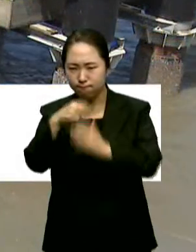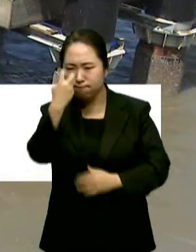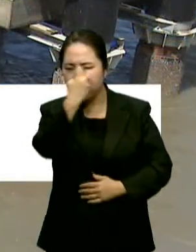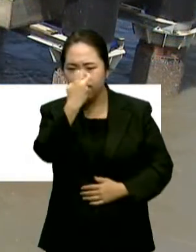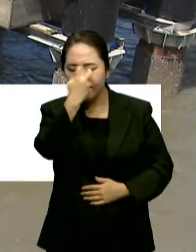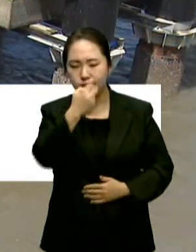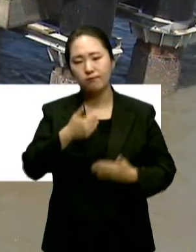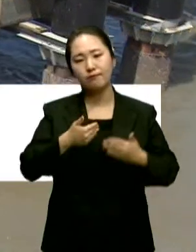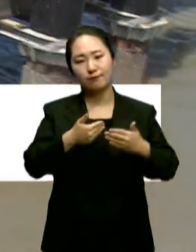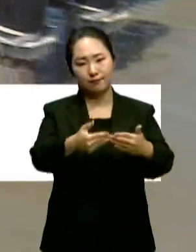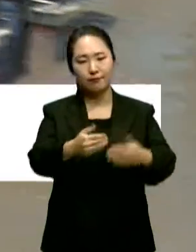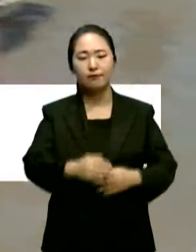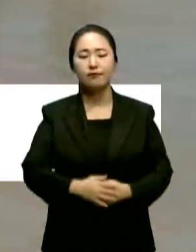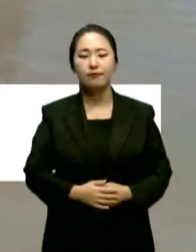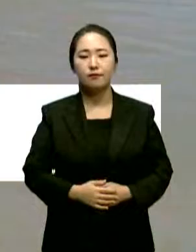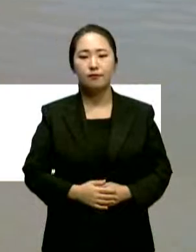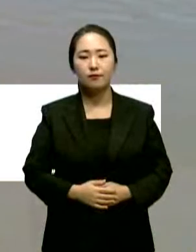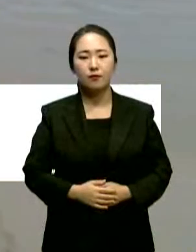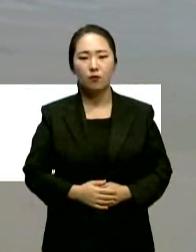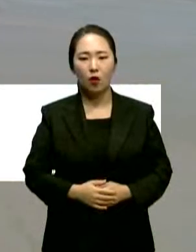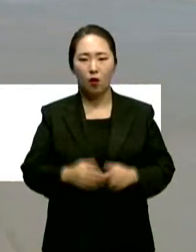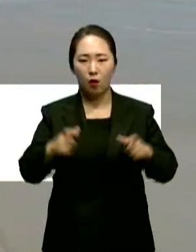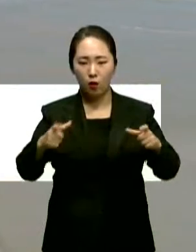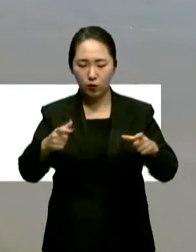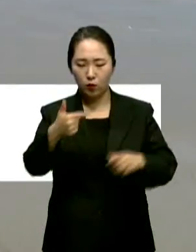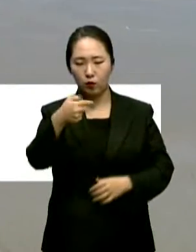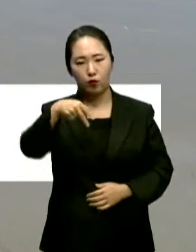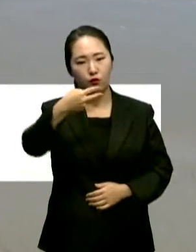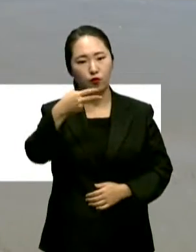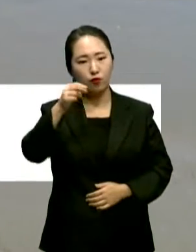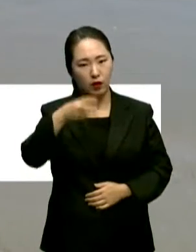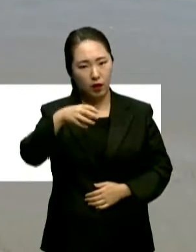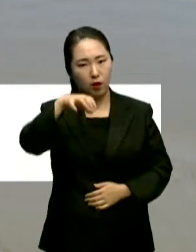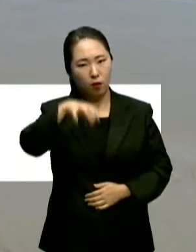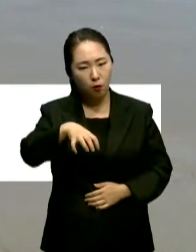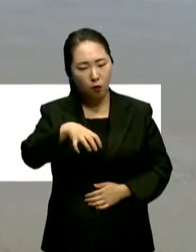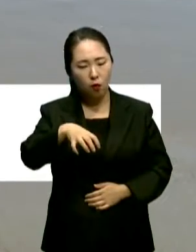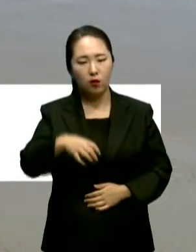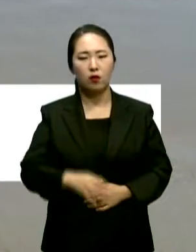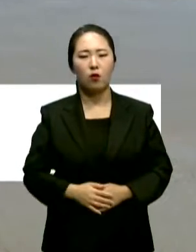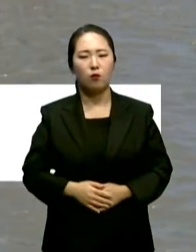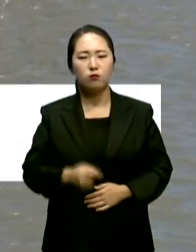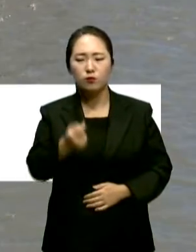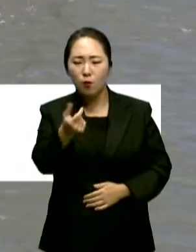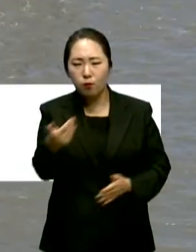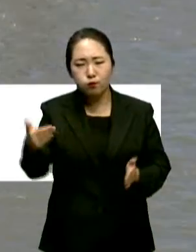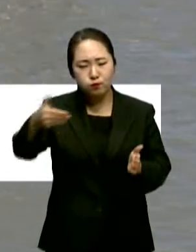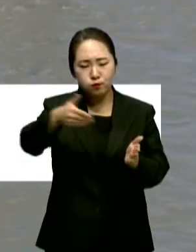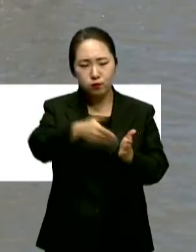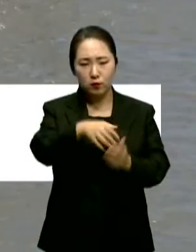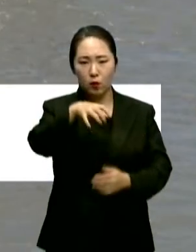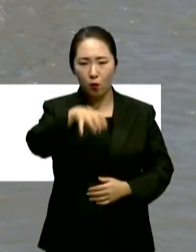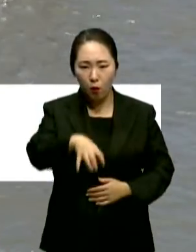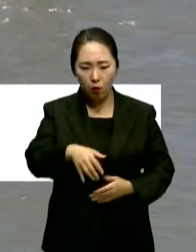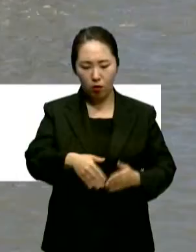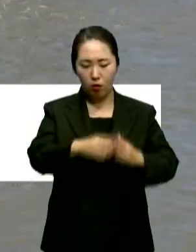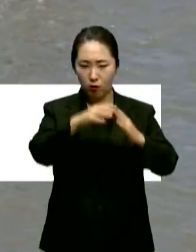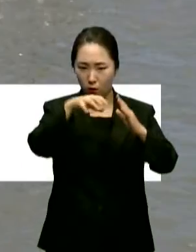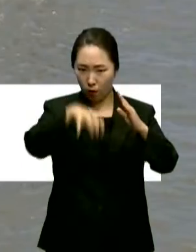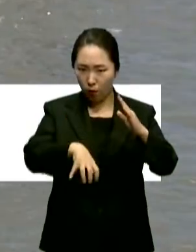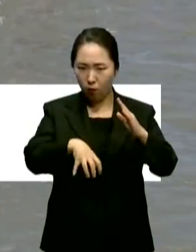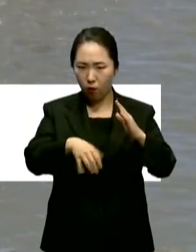실시합니다. 시는 어촌유딜 300사업의 주요 사업인 방파제와 물량장 등 건설공사